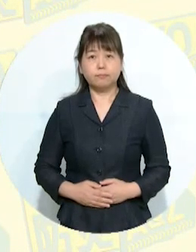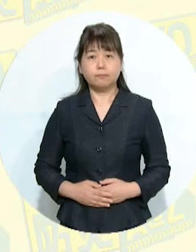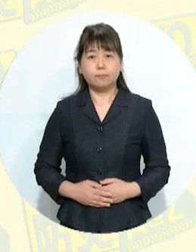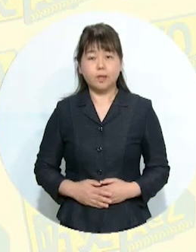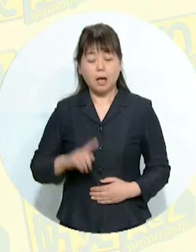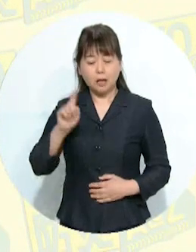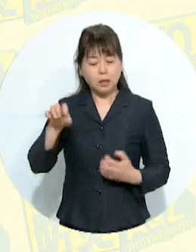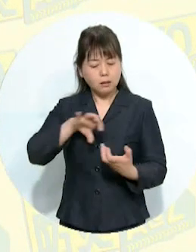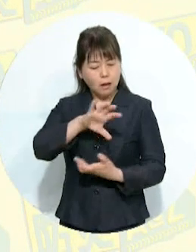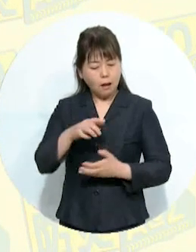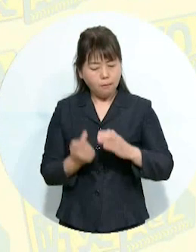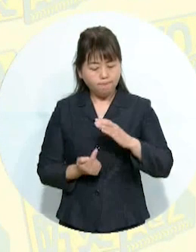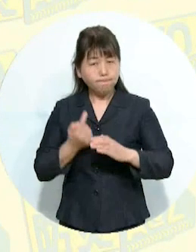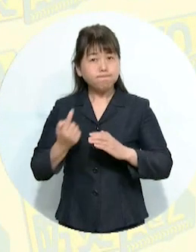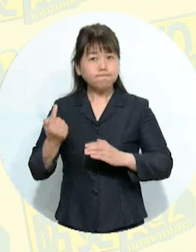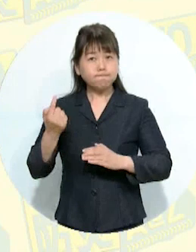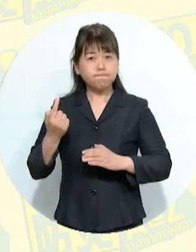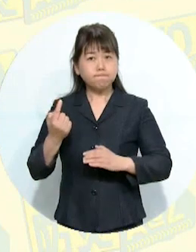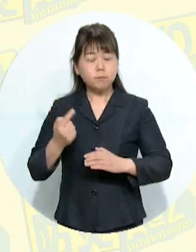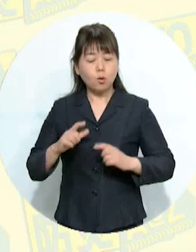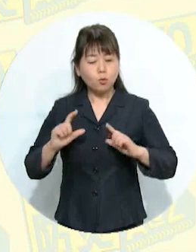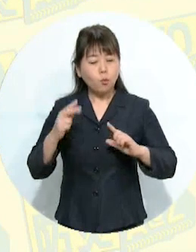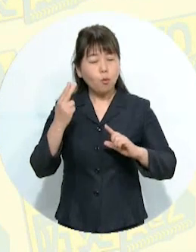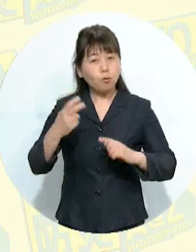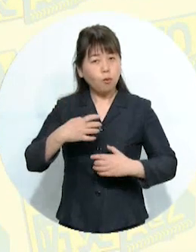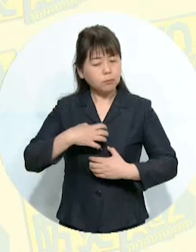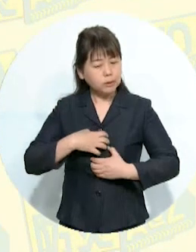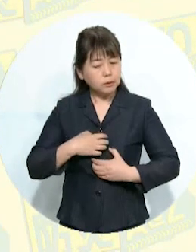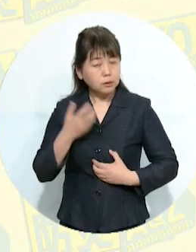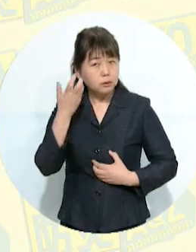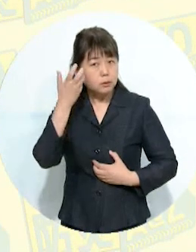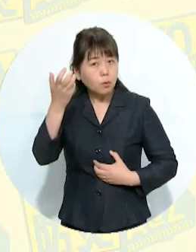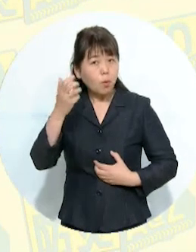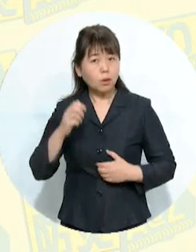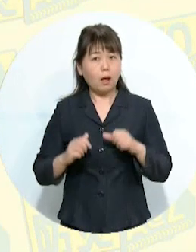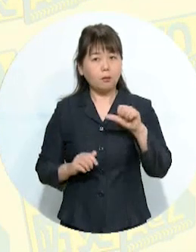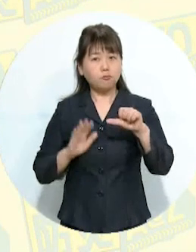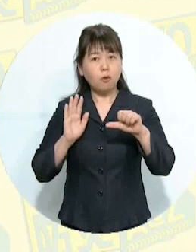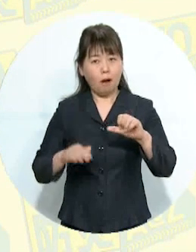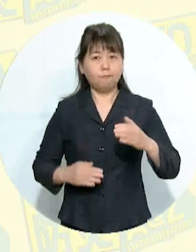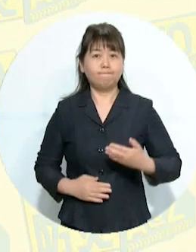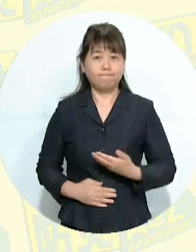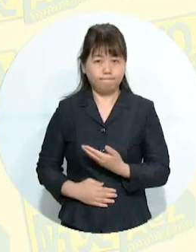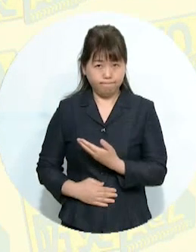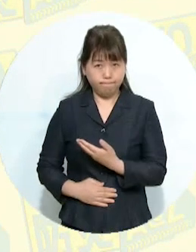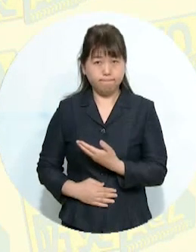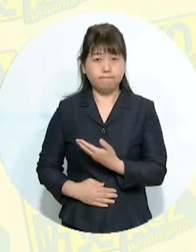頻発する自然災害に備え、東京都が想定する5つの危機。